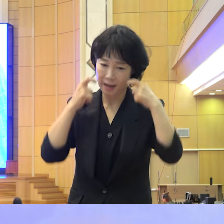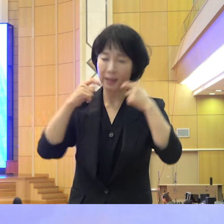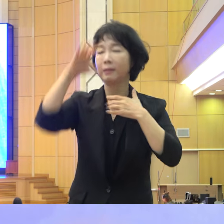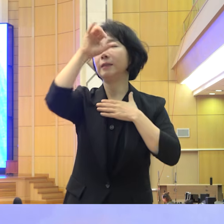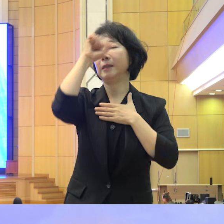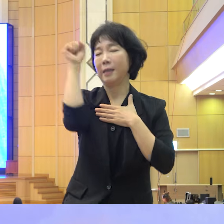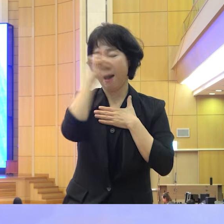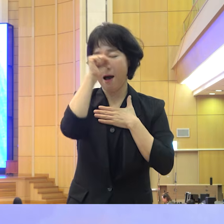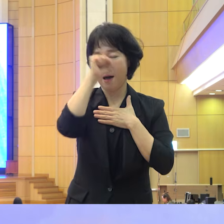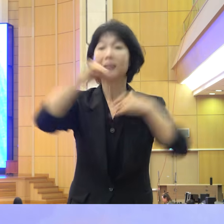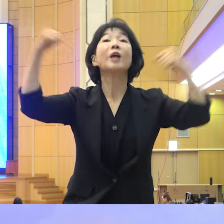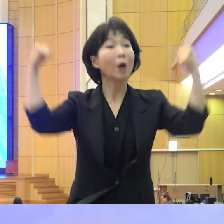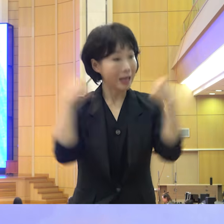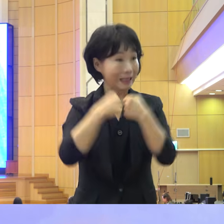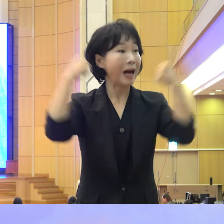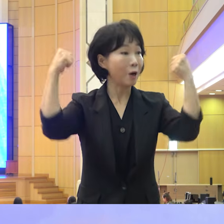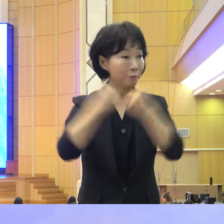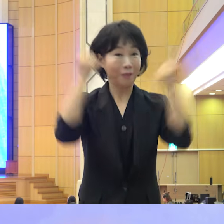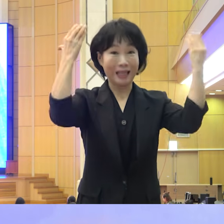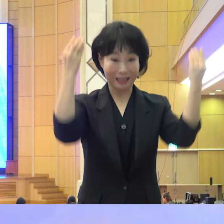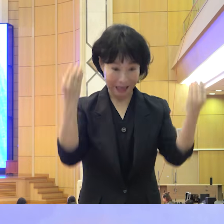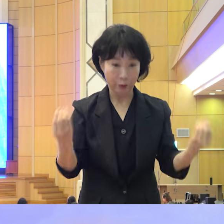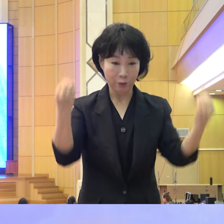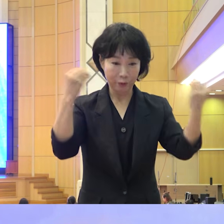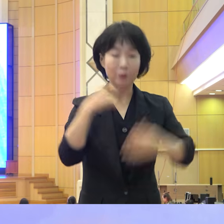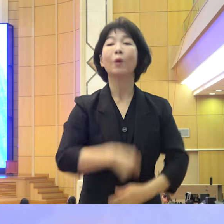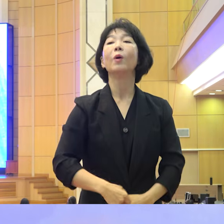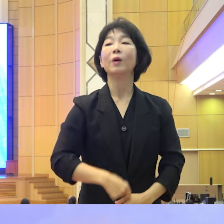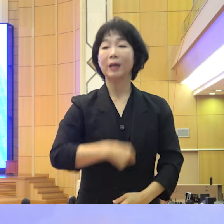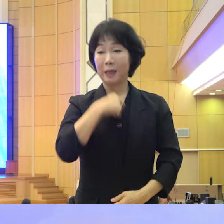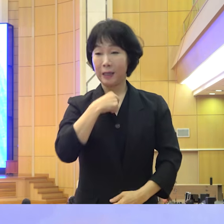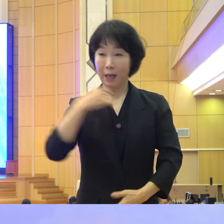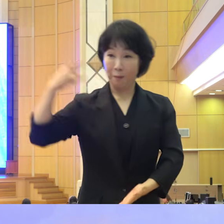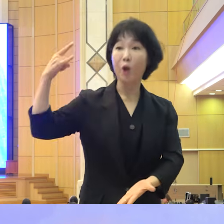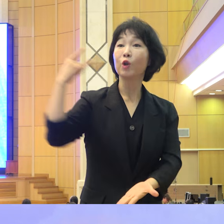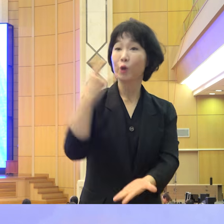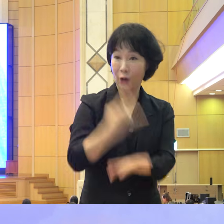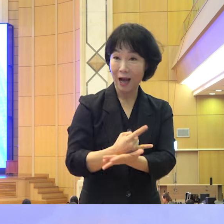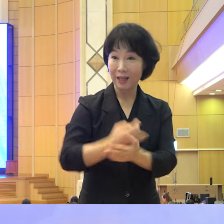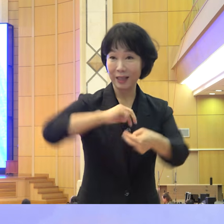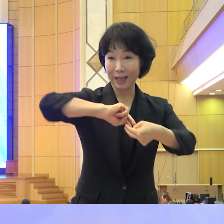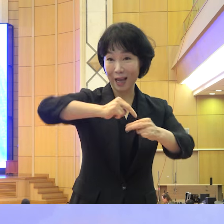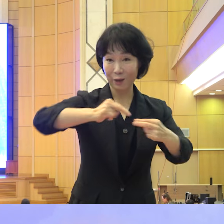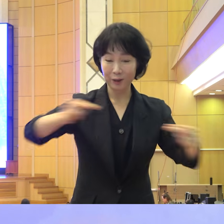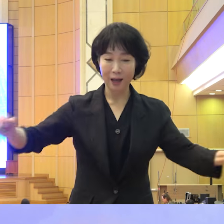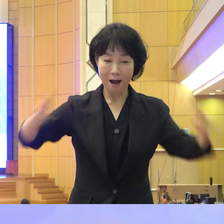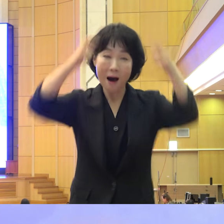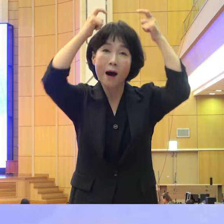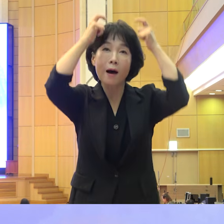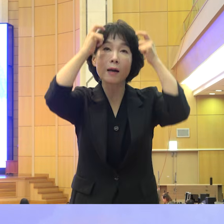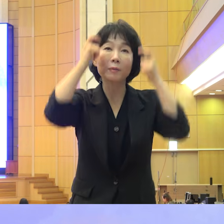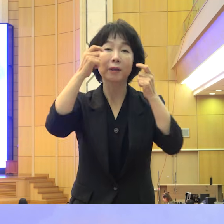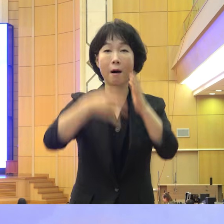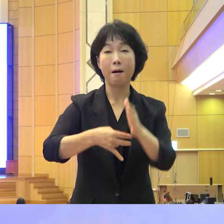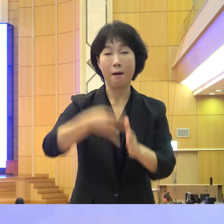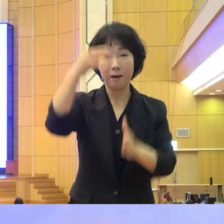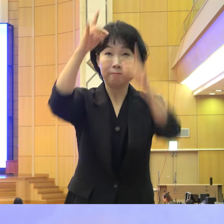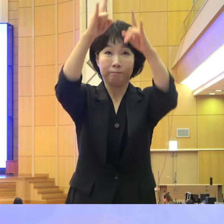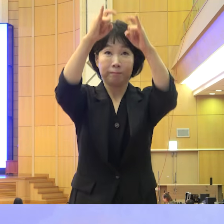멸류관 받았으리라. 선한 싸움 다 싸우고 의의 멸류관